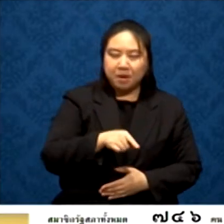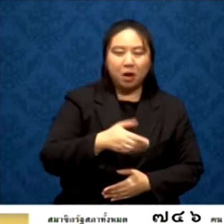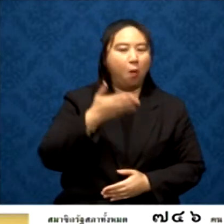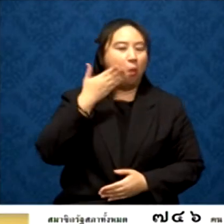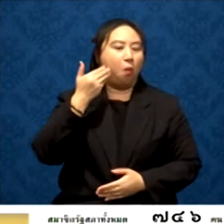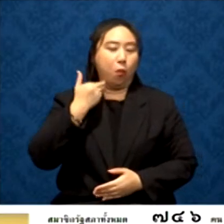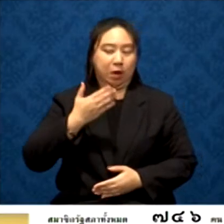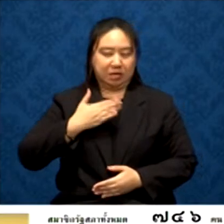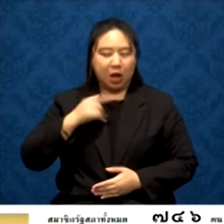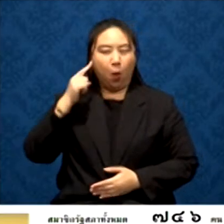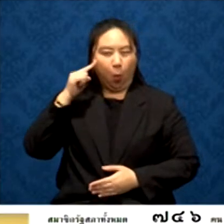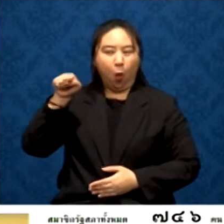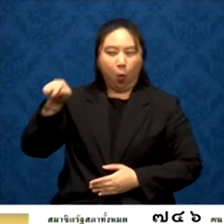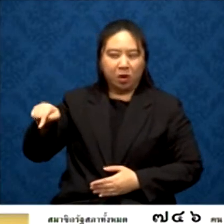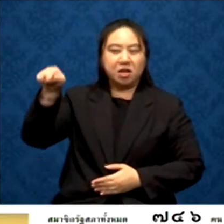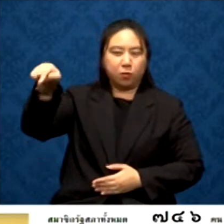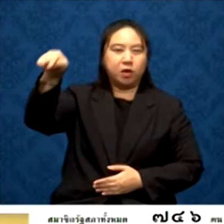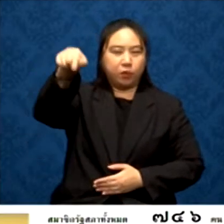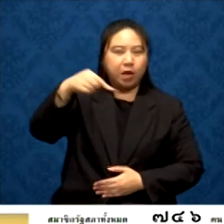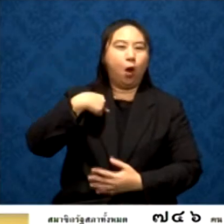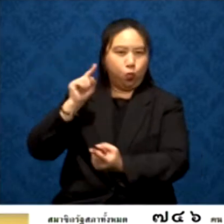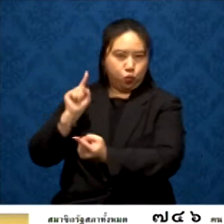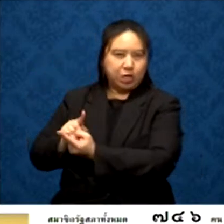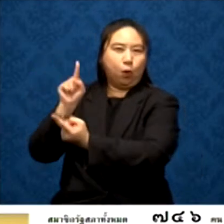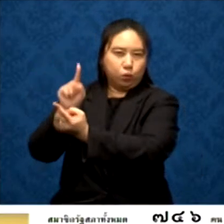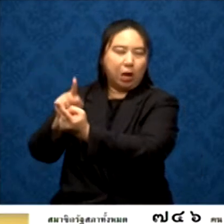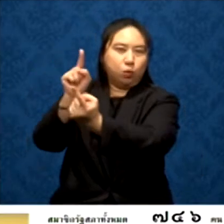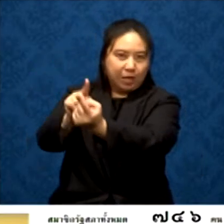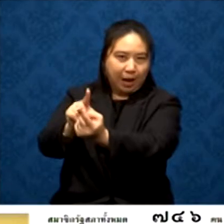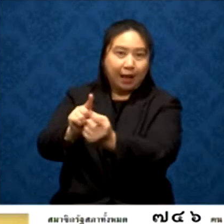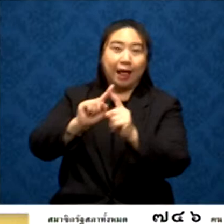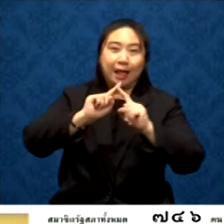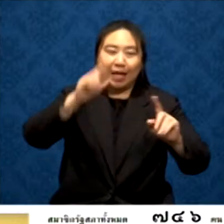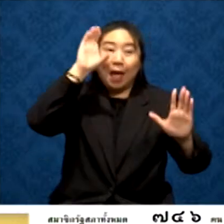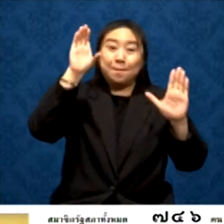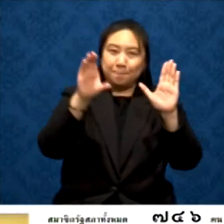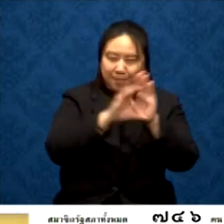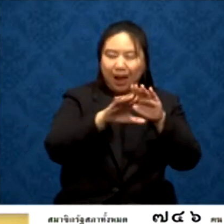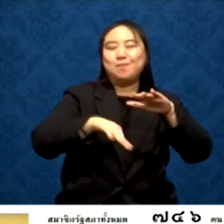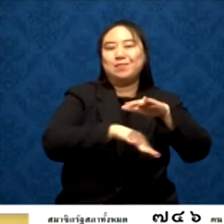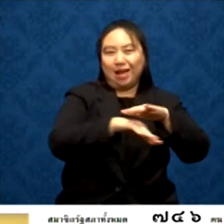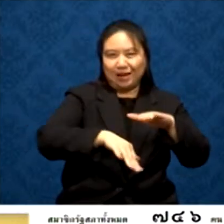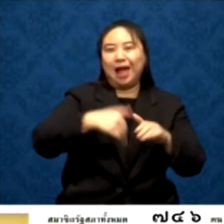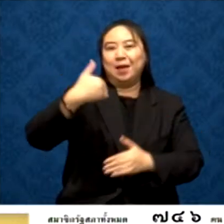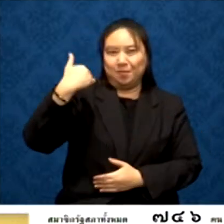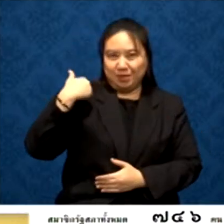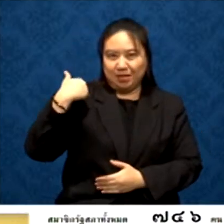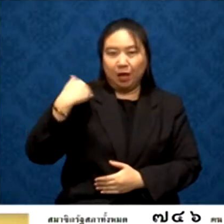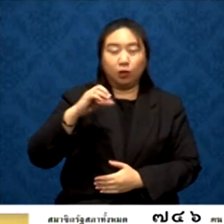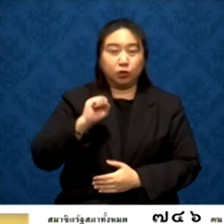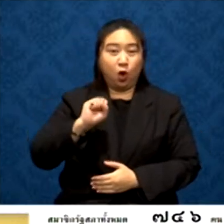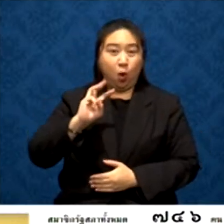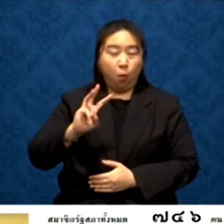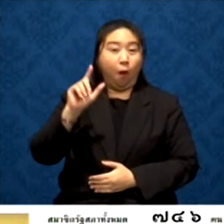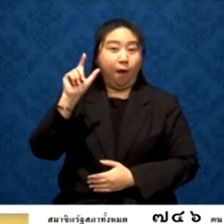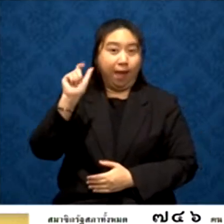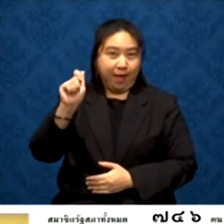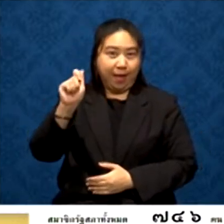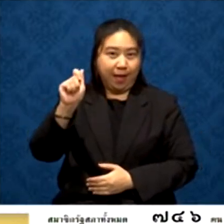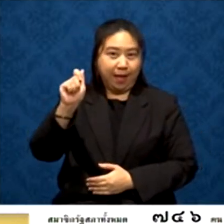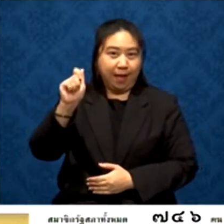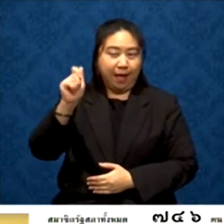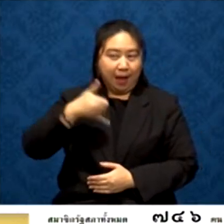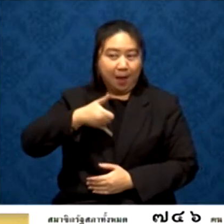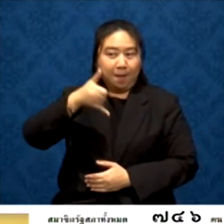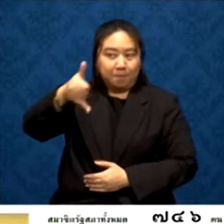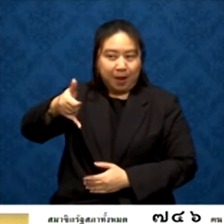านั้นแต่ผมยังมีภาพหลักฐานสว.ทรงเอคนนี้ได้ปรากฏตัวในห้องของผู้บัญชา